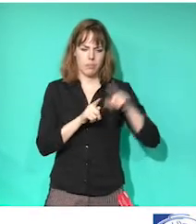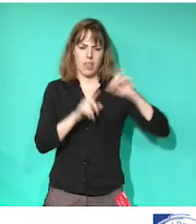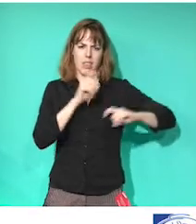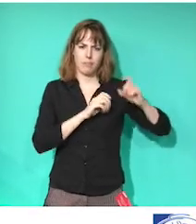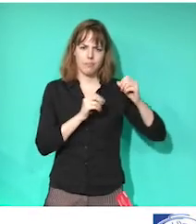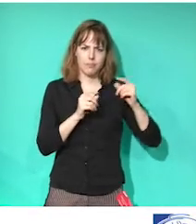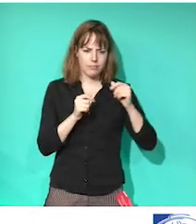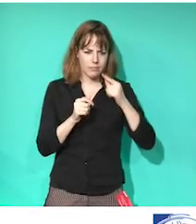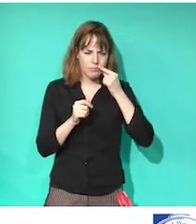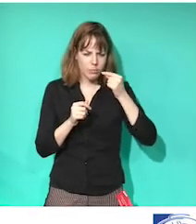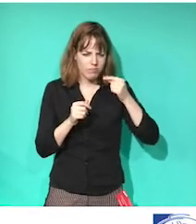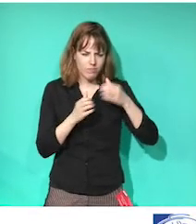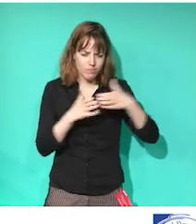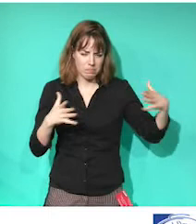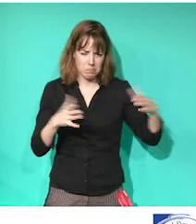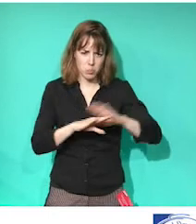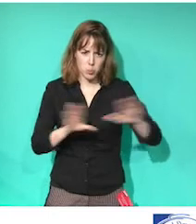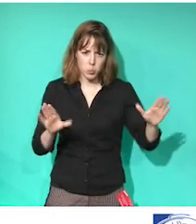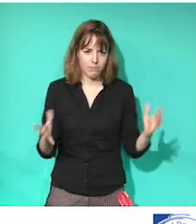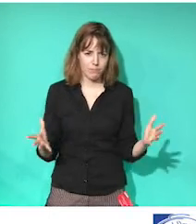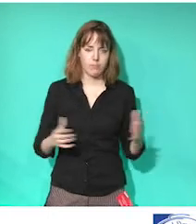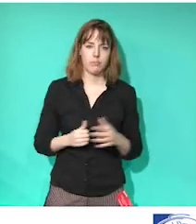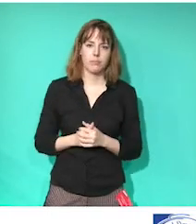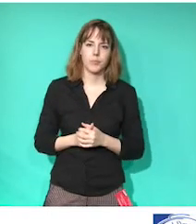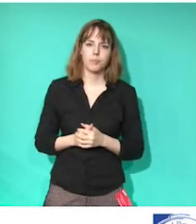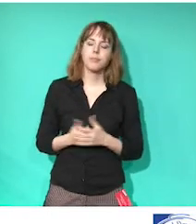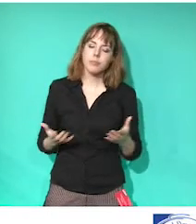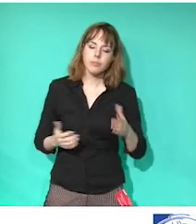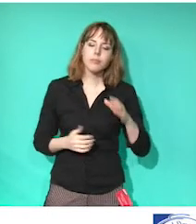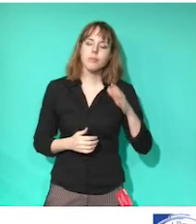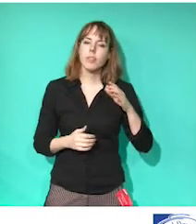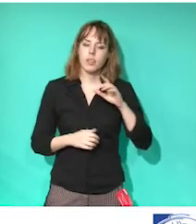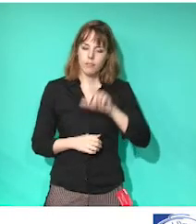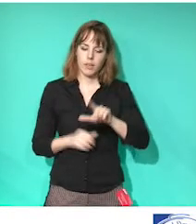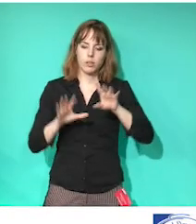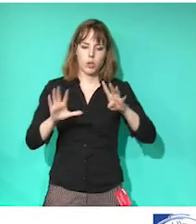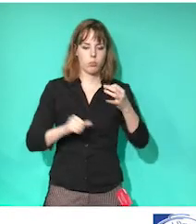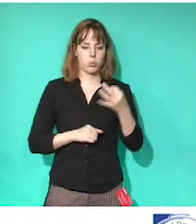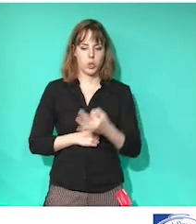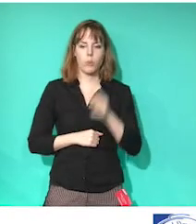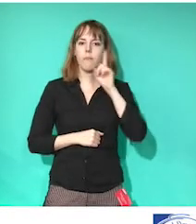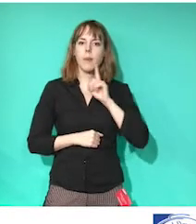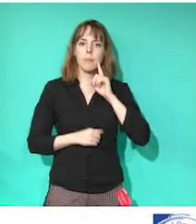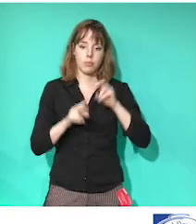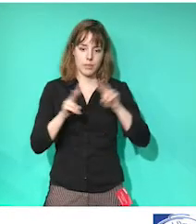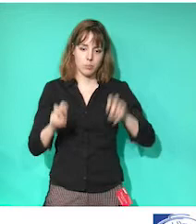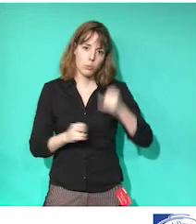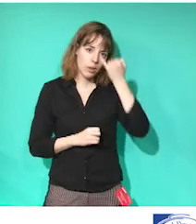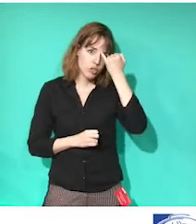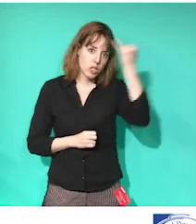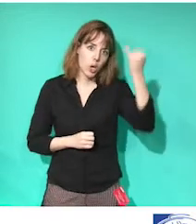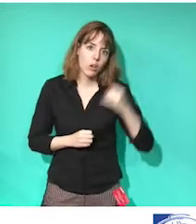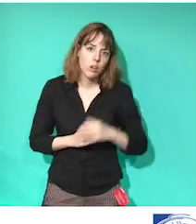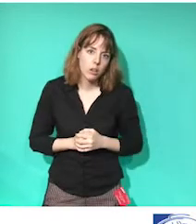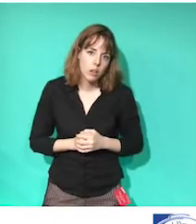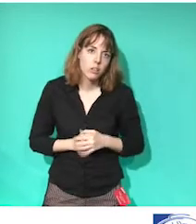c'est-à-dire que, de toute façon, quand on part avec un vivier, nous, par exemple, le vivier, on sait qu'il y a 29% de femmes qui sont diplômées, ingénieures, là, par exemple, en France, c'est à